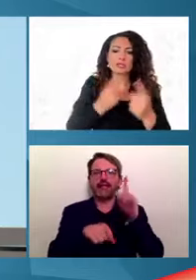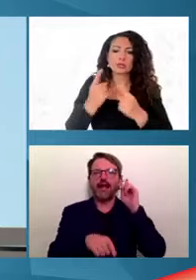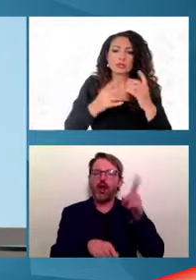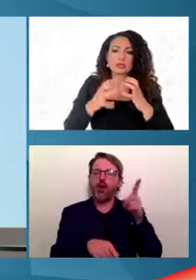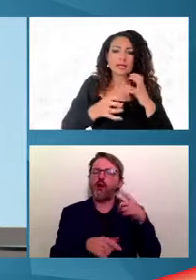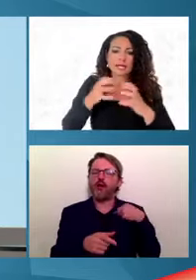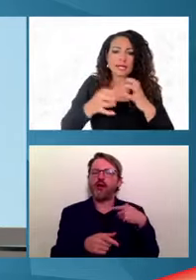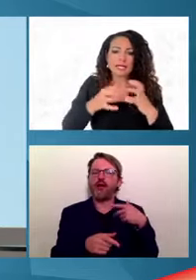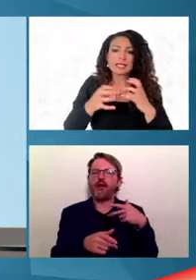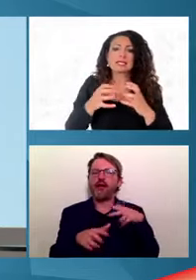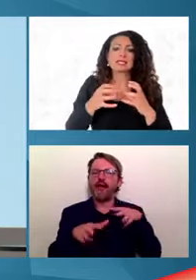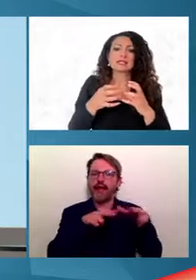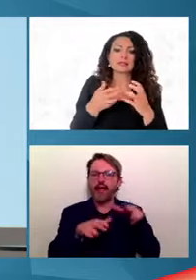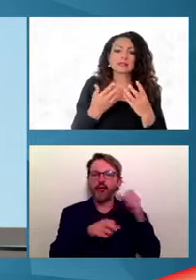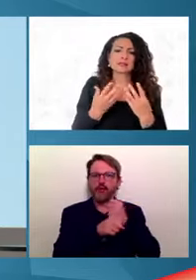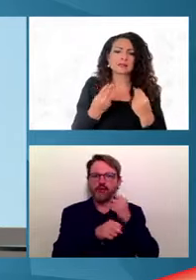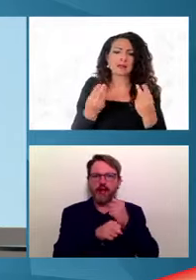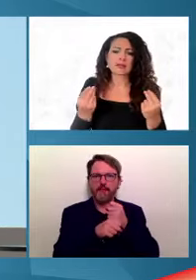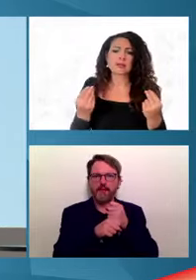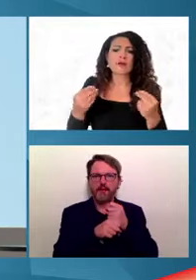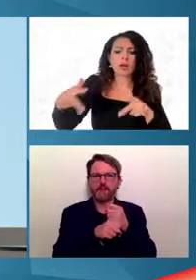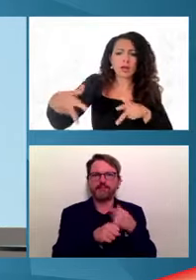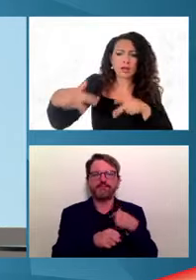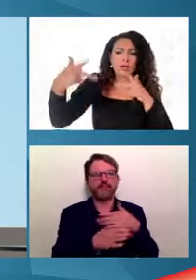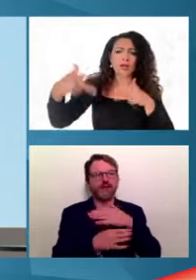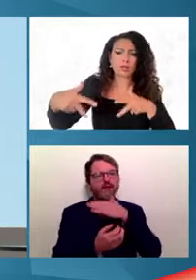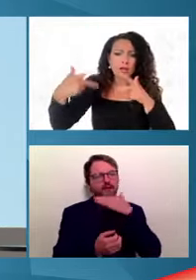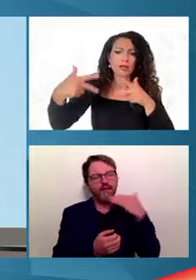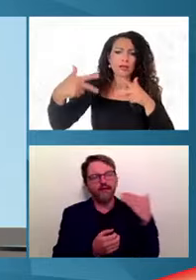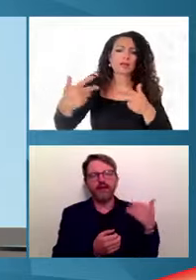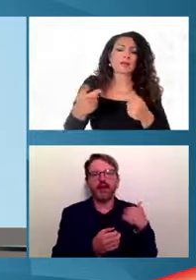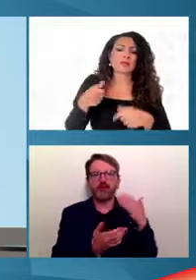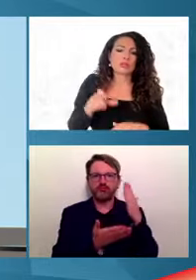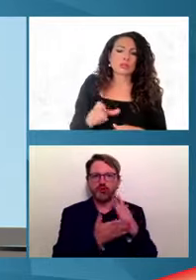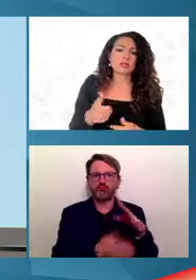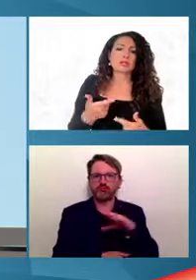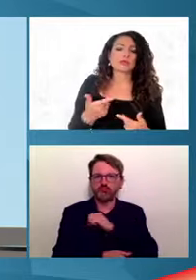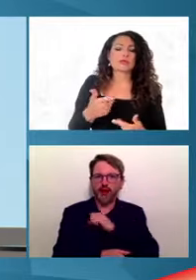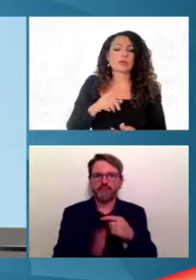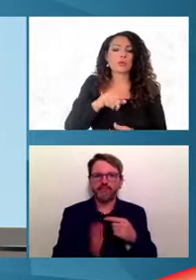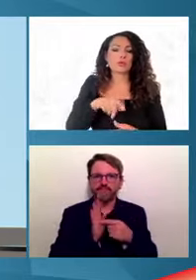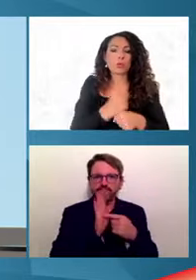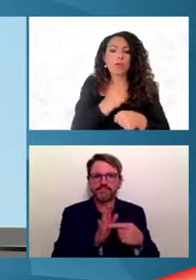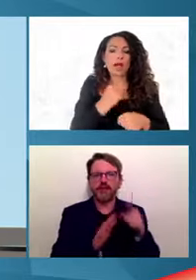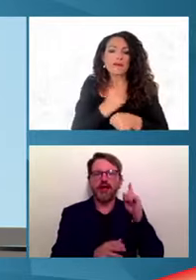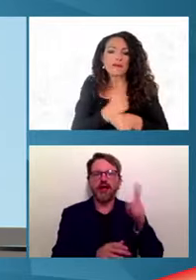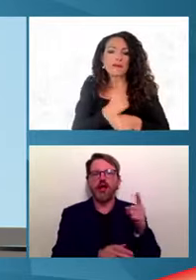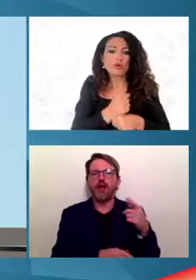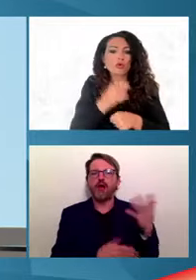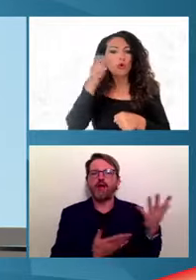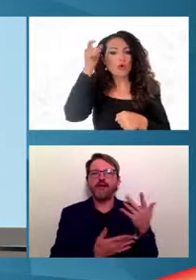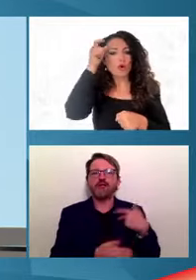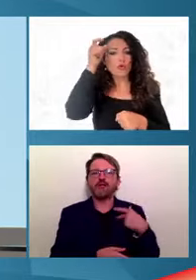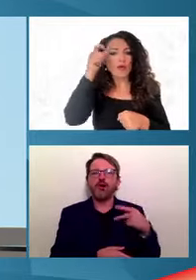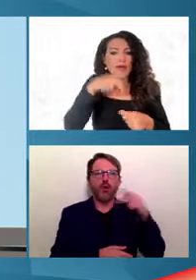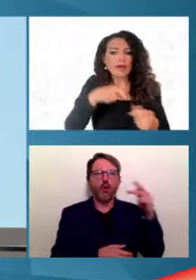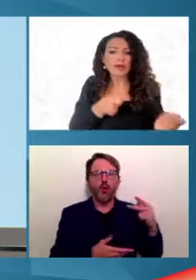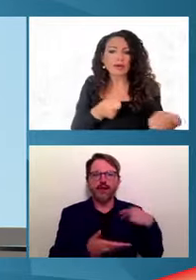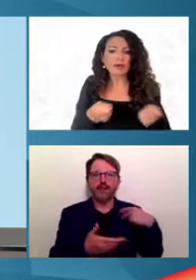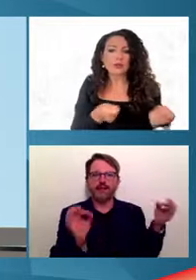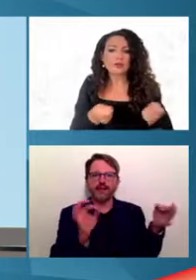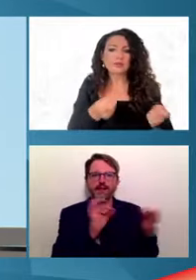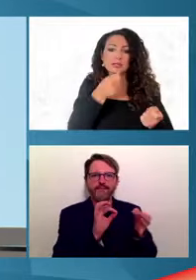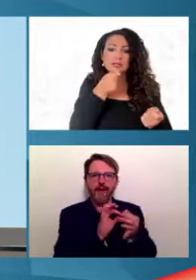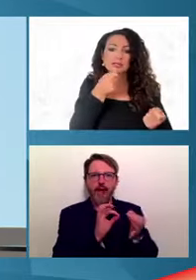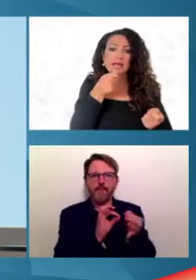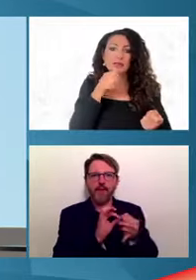Wir haben vieles voranbringen können, was in der Koalitionsvereinbarung drinnen stand. Wir haben uns zu Beginn